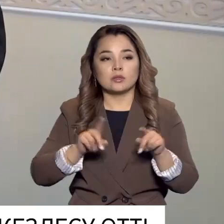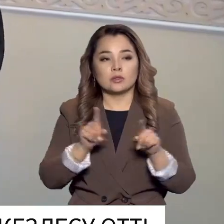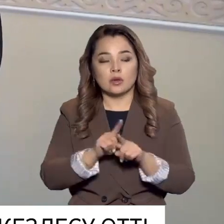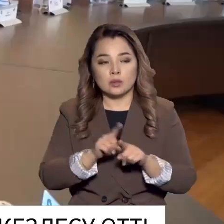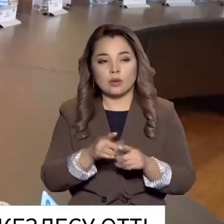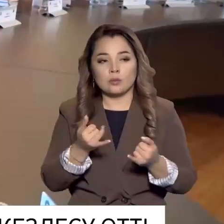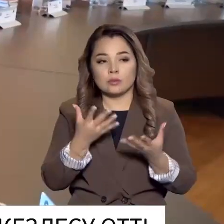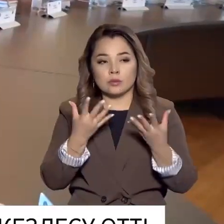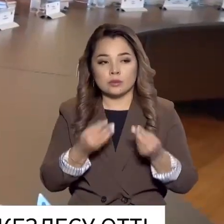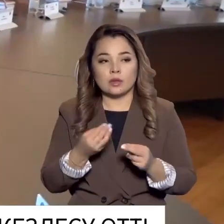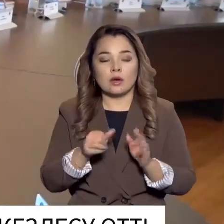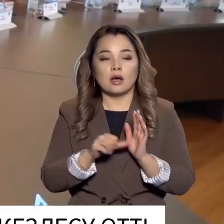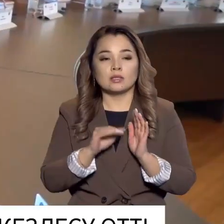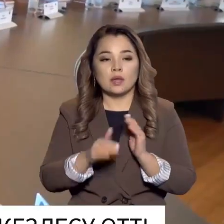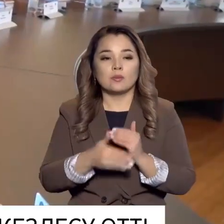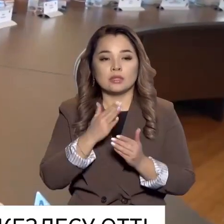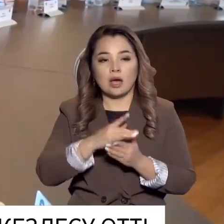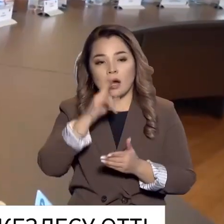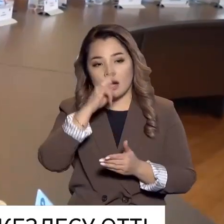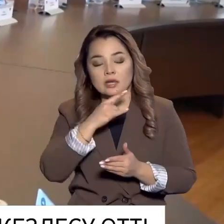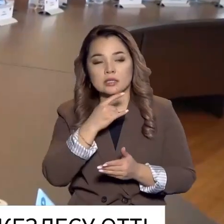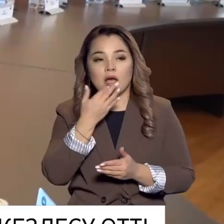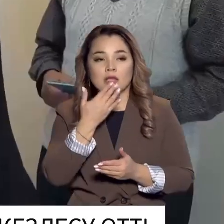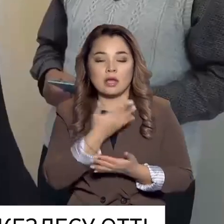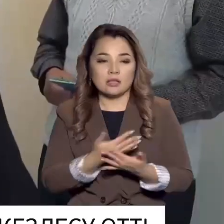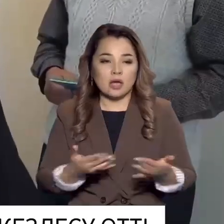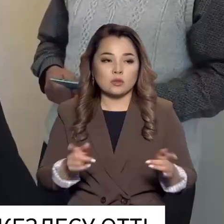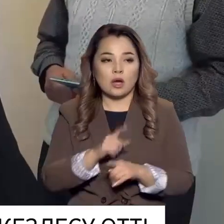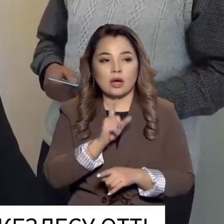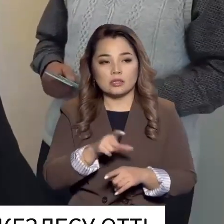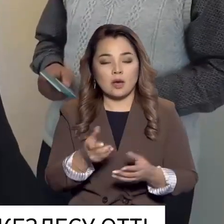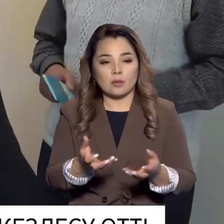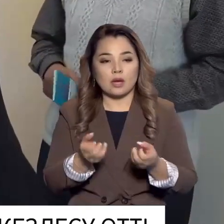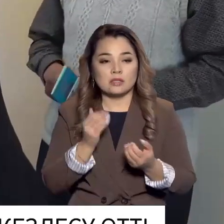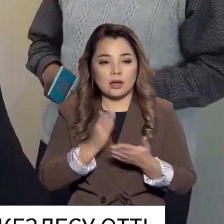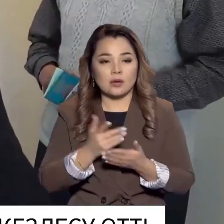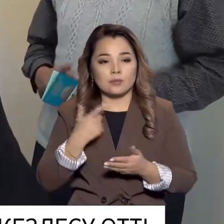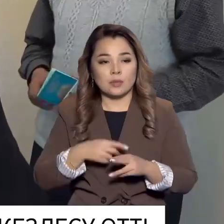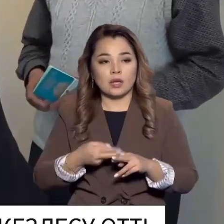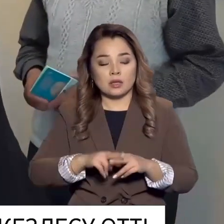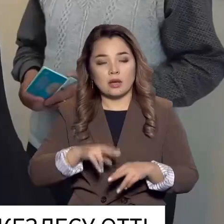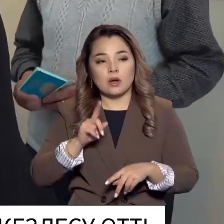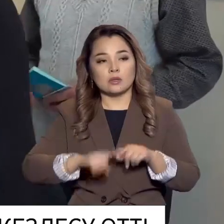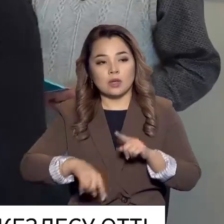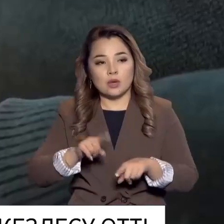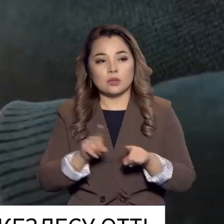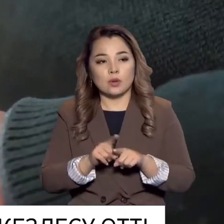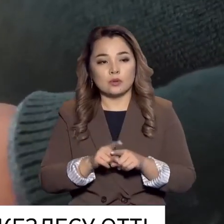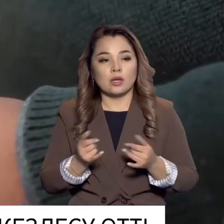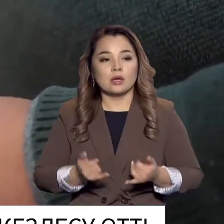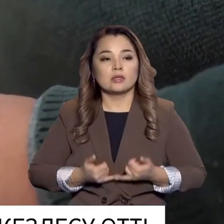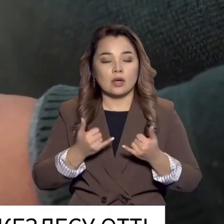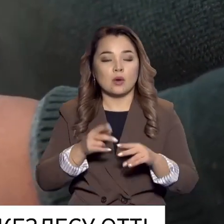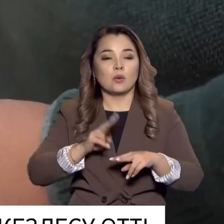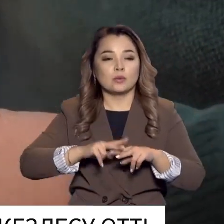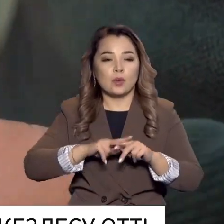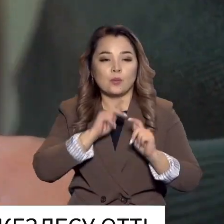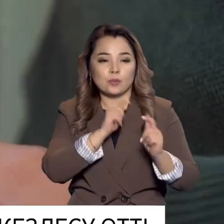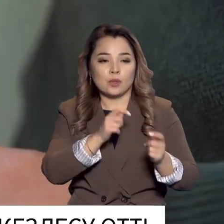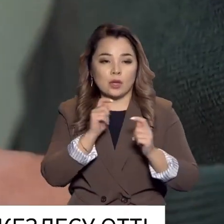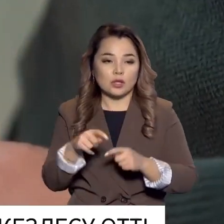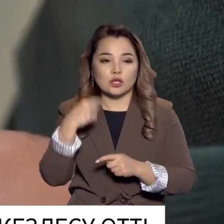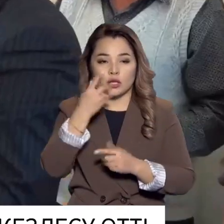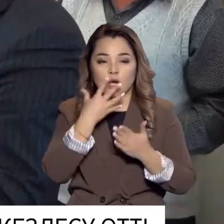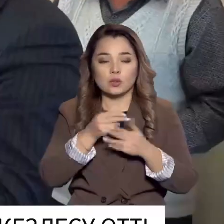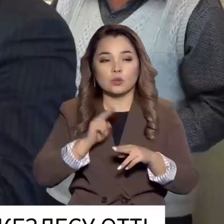биылдың өзінде 6000 астам этникалық қазақ елдің азаматтығын алды. Кездесуге келген бірнеше қандасымыз салтанатты түрде төлқұжаты мен жеке куәлігін